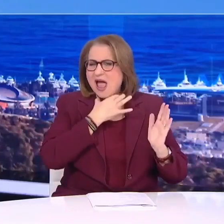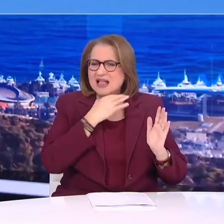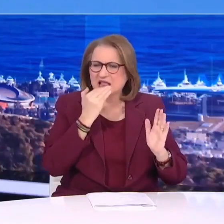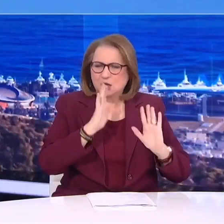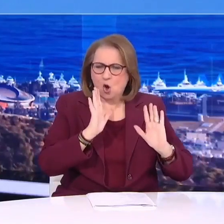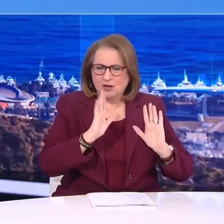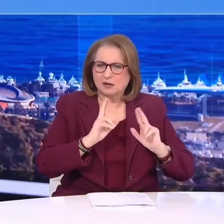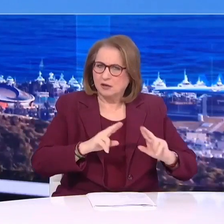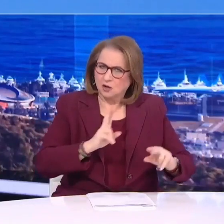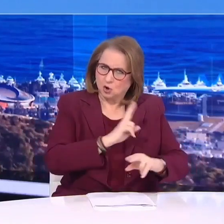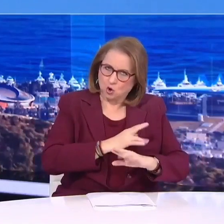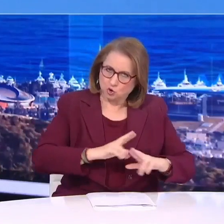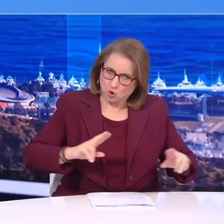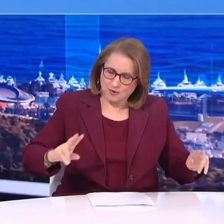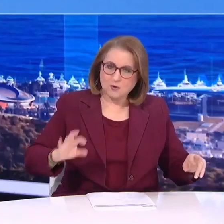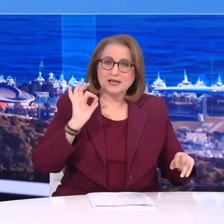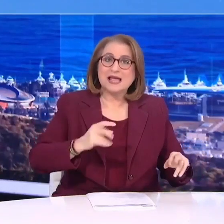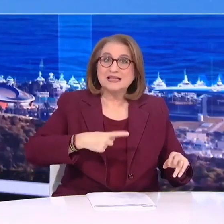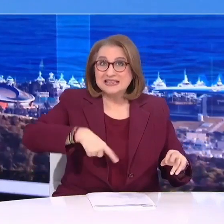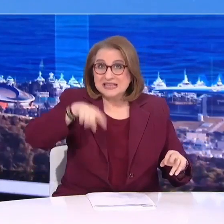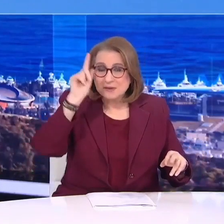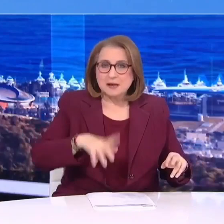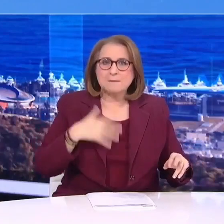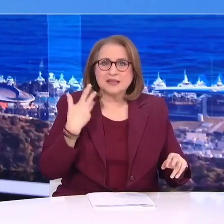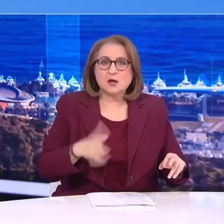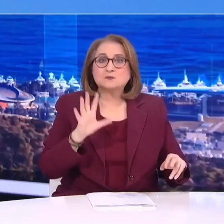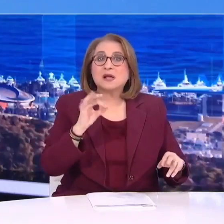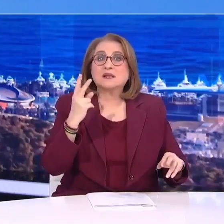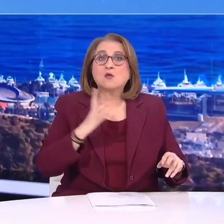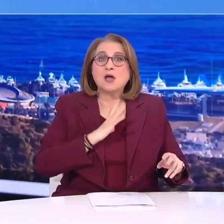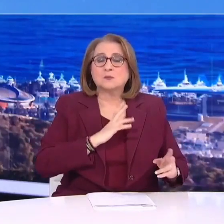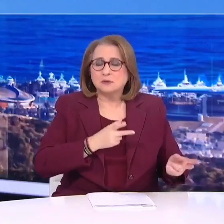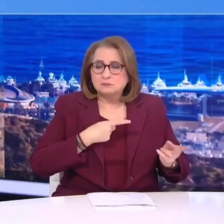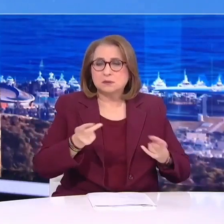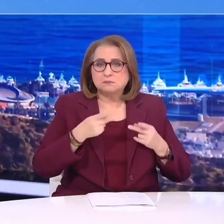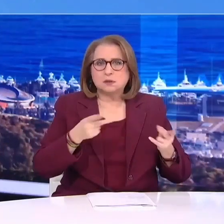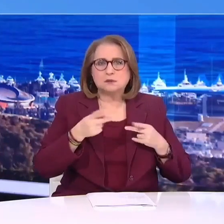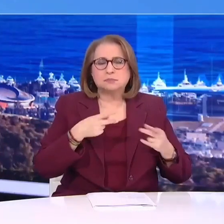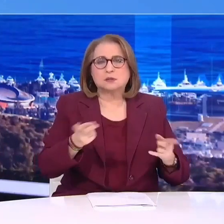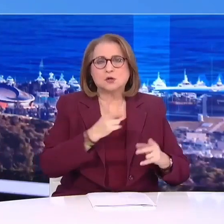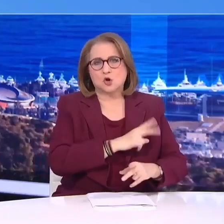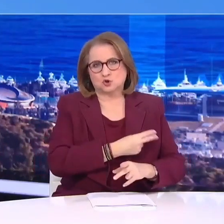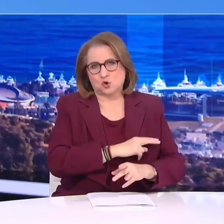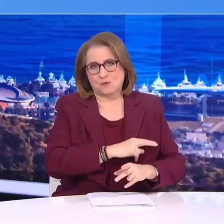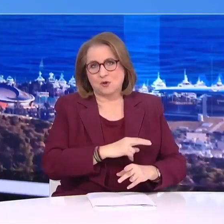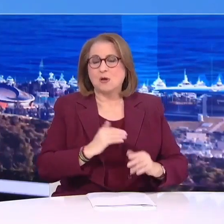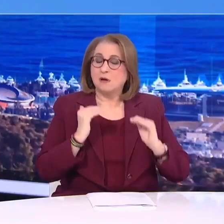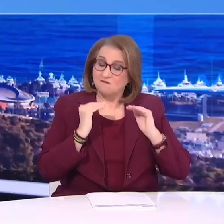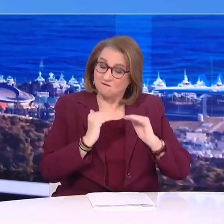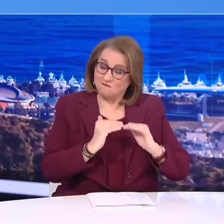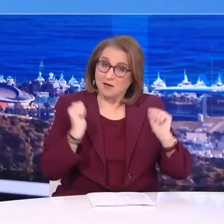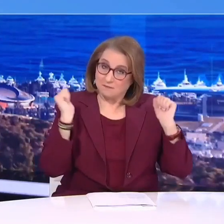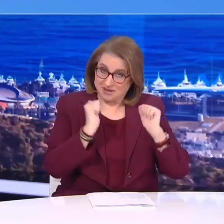στα 452 εισαγωγές ανά μέρα. Η πίεση στο Εθνικό Σύστημα Υγείας παραμένει, με έναν στους 2